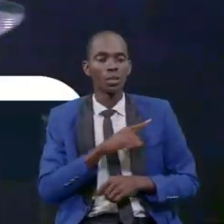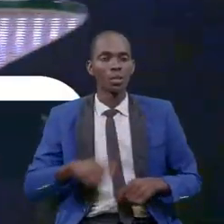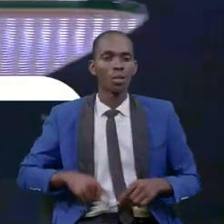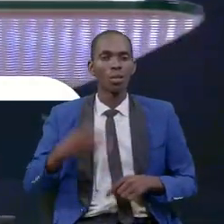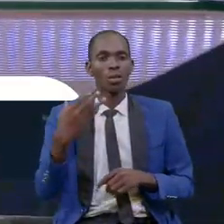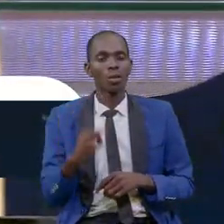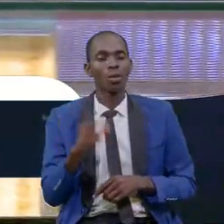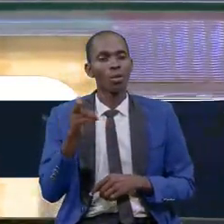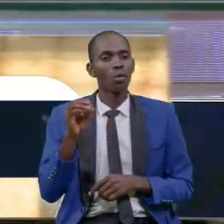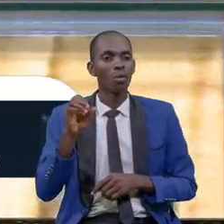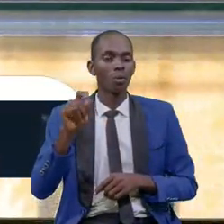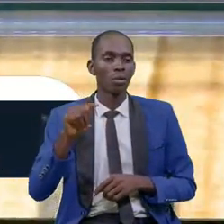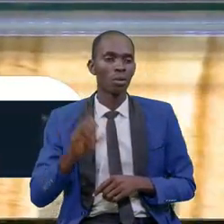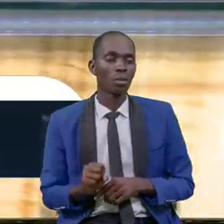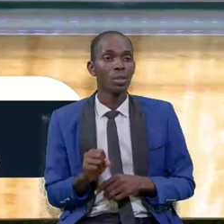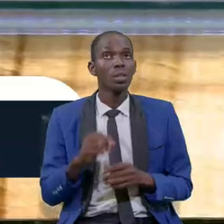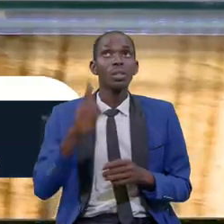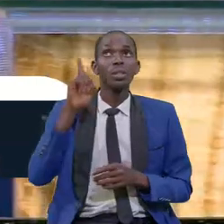des armées.